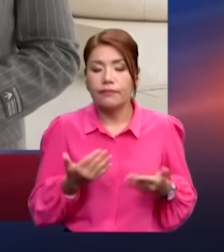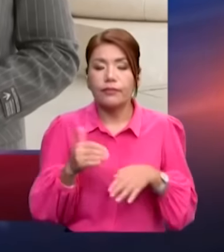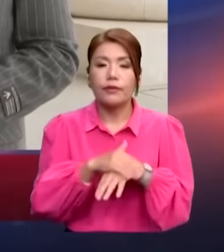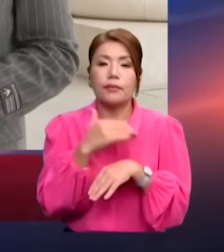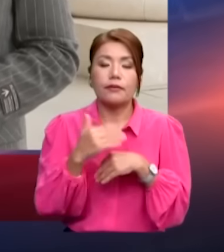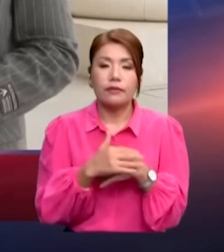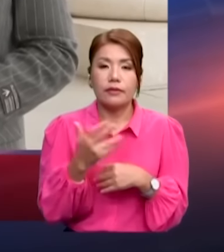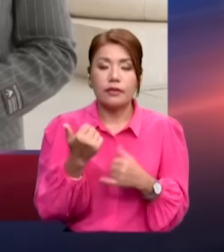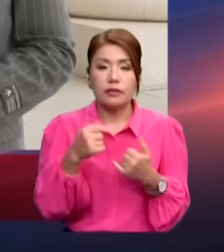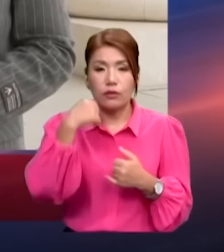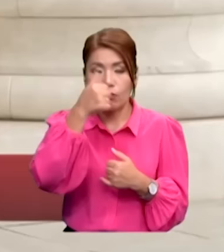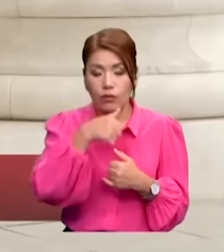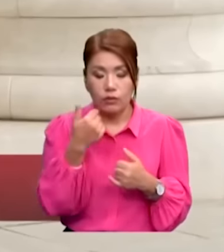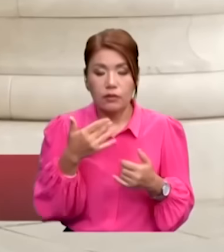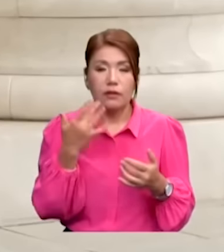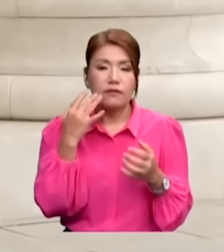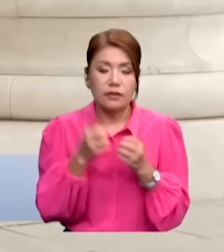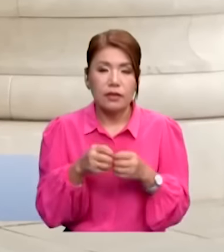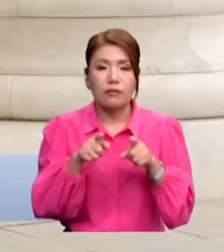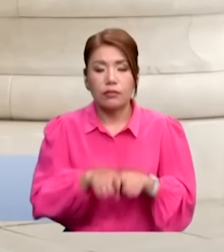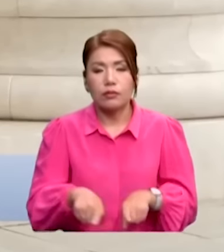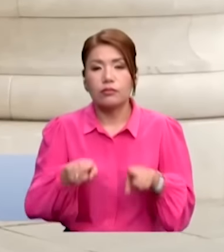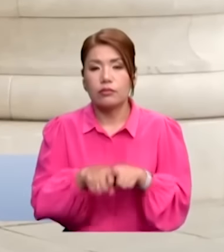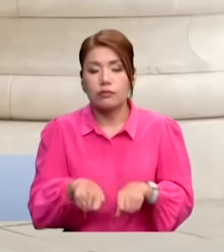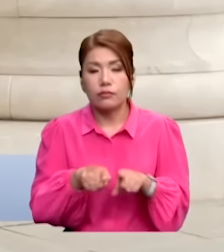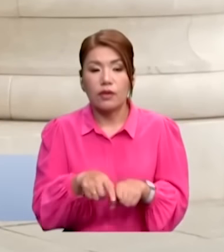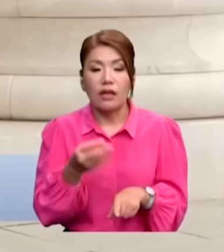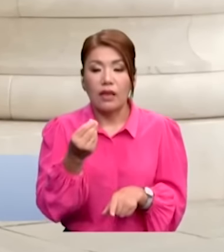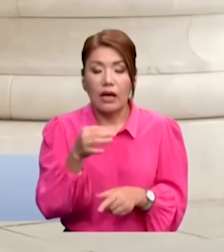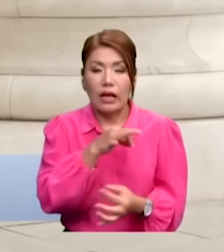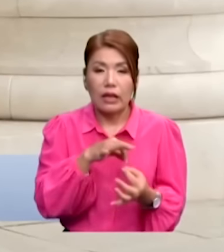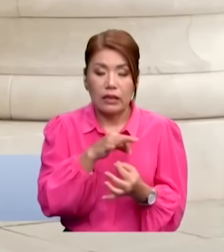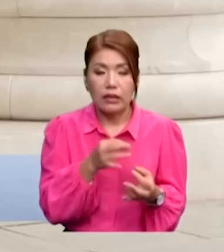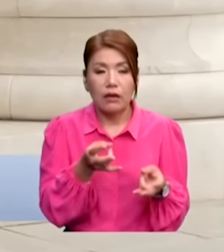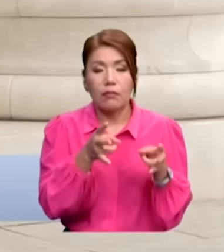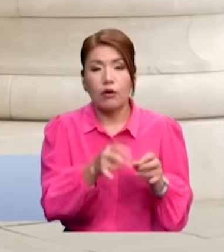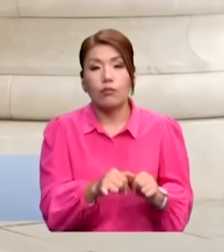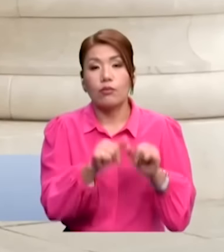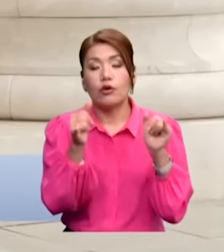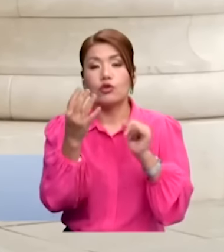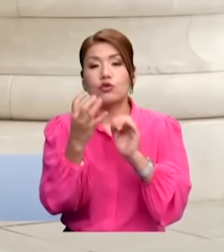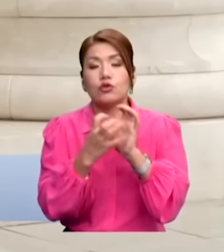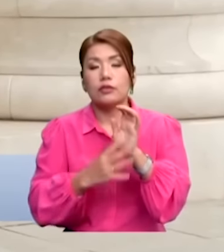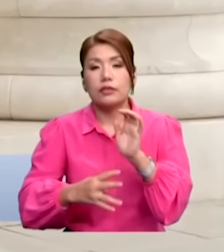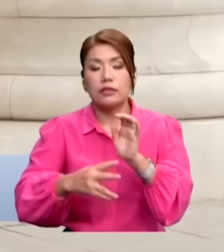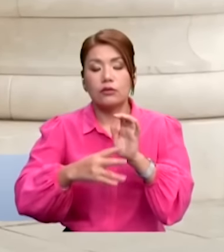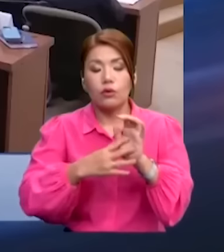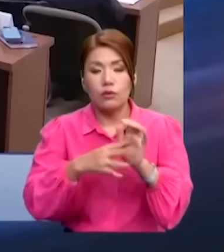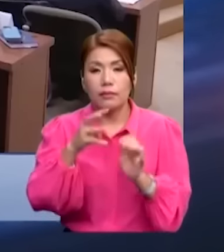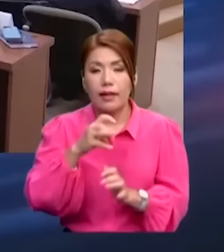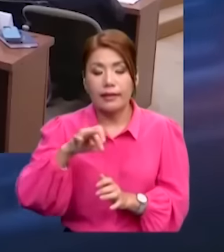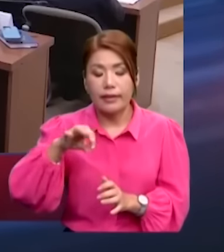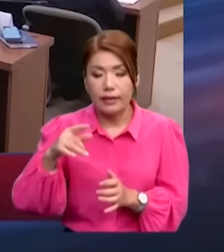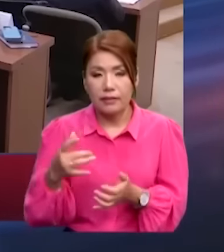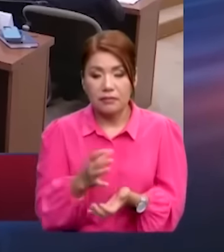Қайырлы кеш, Әсел. Биылғы сценарийда өзге жылдарға ұқсас, тіпті игерілмей қалған қаражат сомасы ұлғайып 489 миллиард теңгеге жеткен. Бір